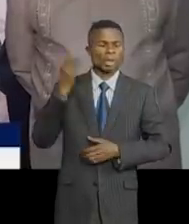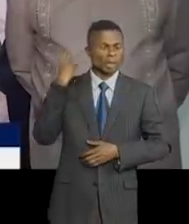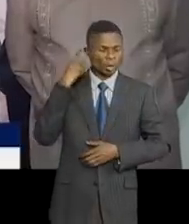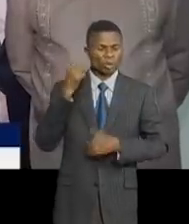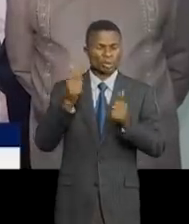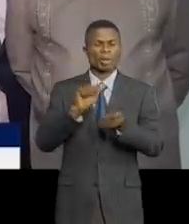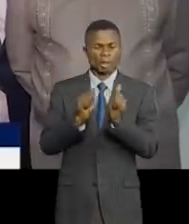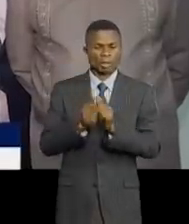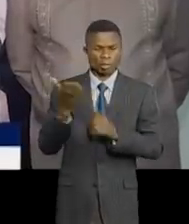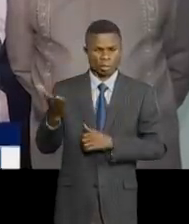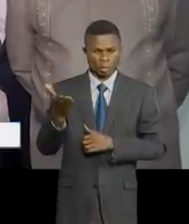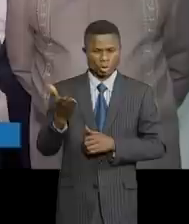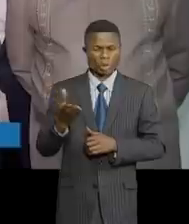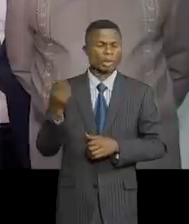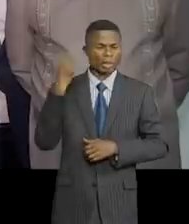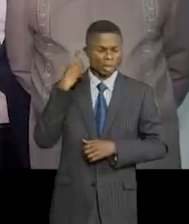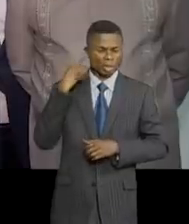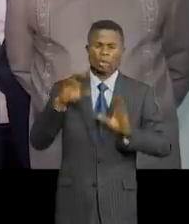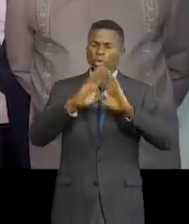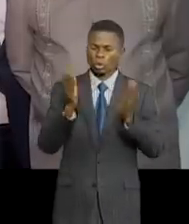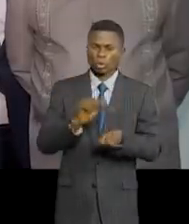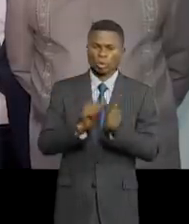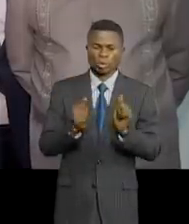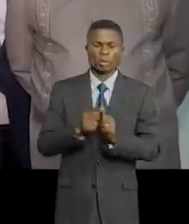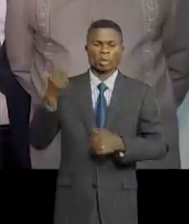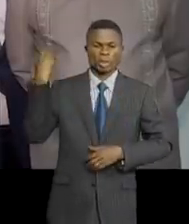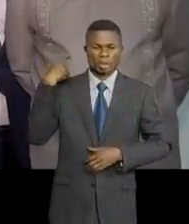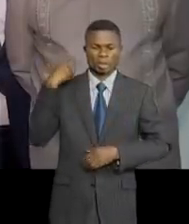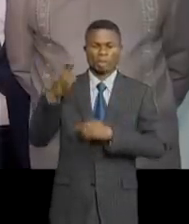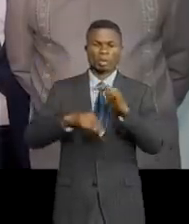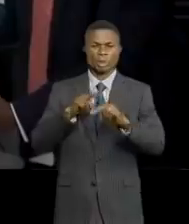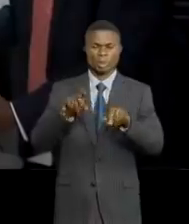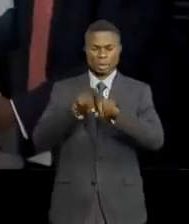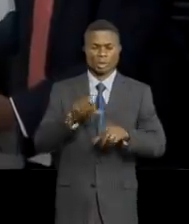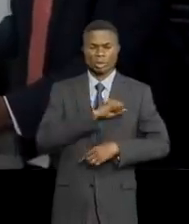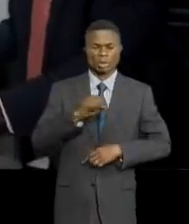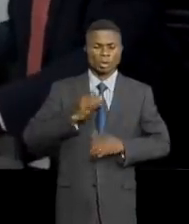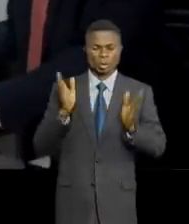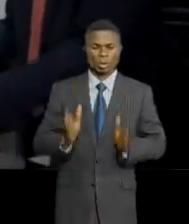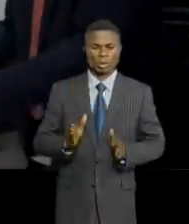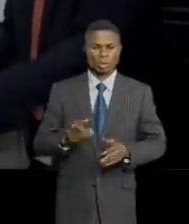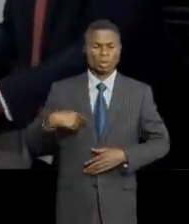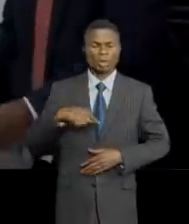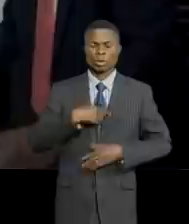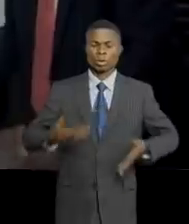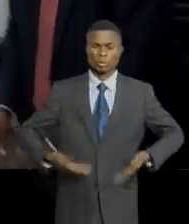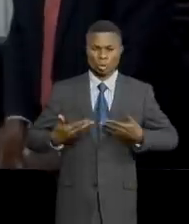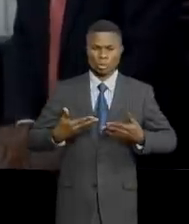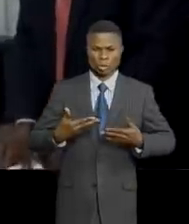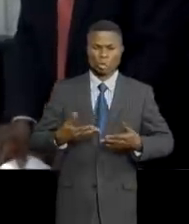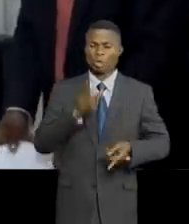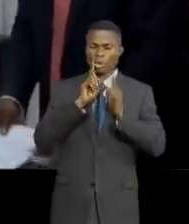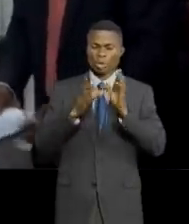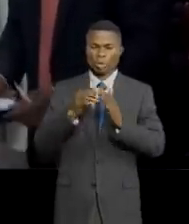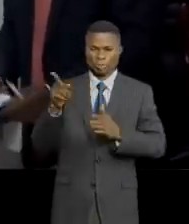situation et c'est la perception de tous les députés nationaux et sénateurs. Nous sommes très contents que nous avons convergé.